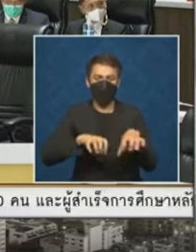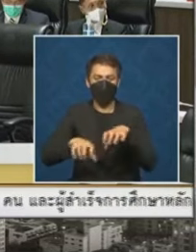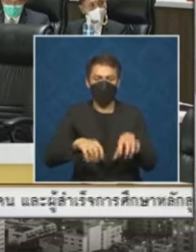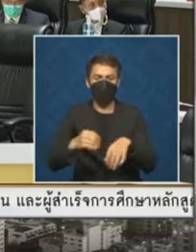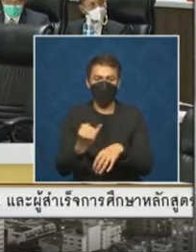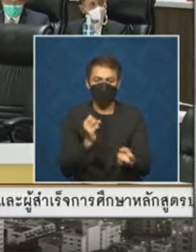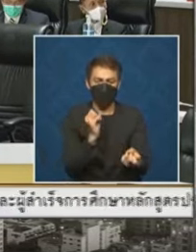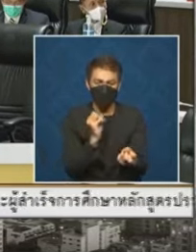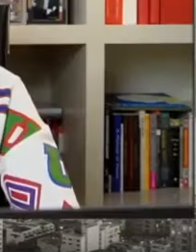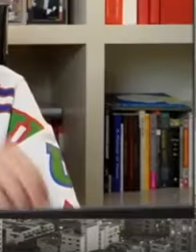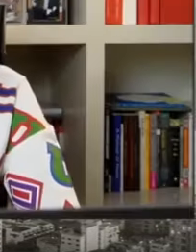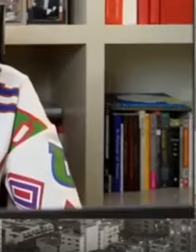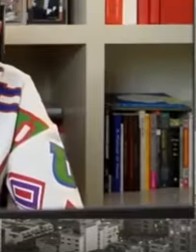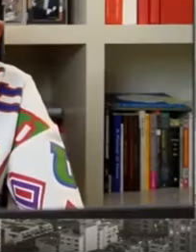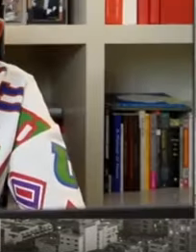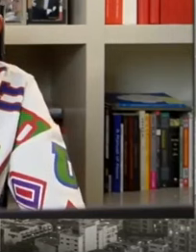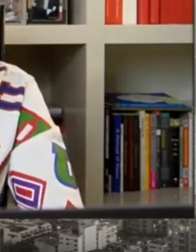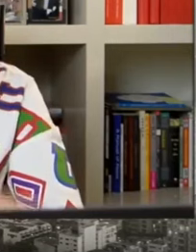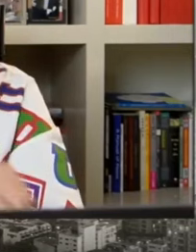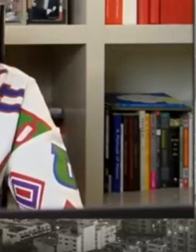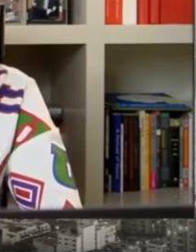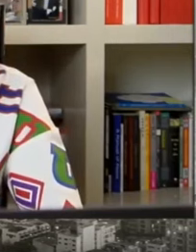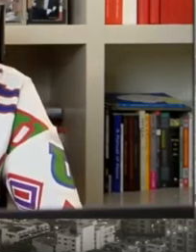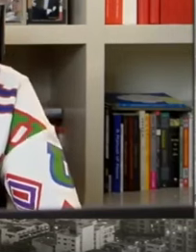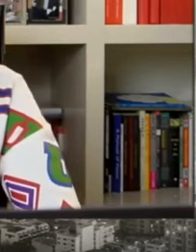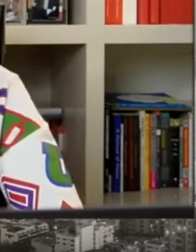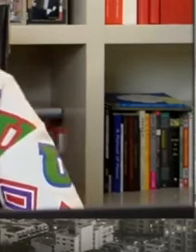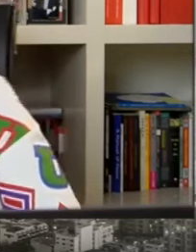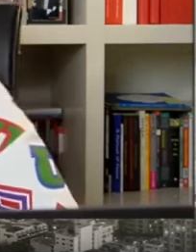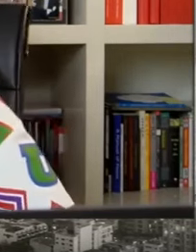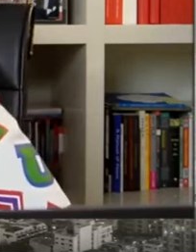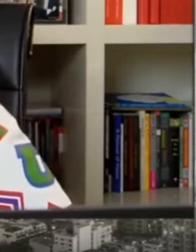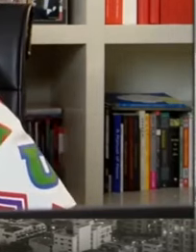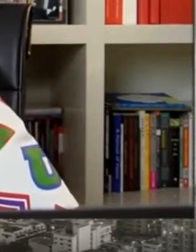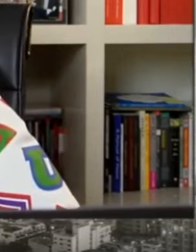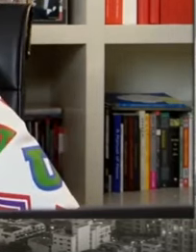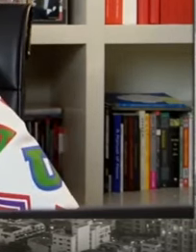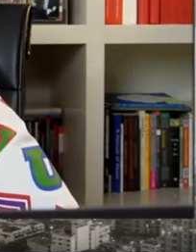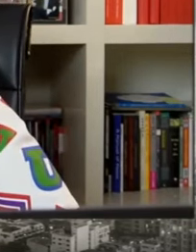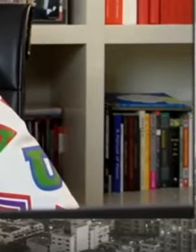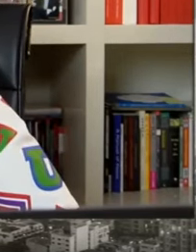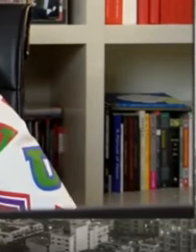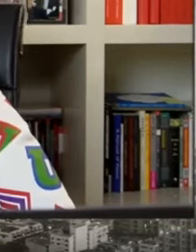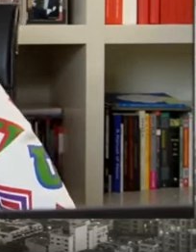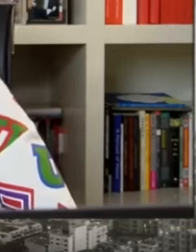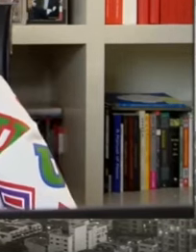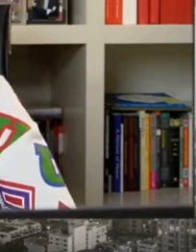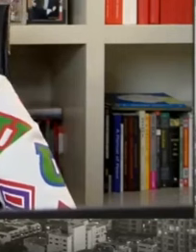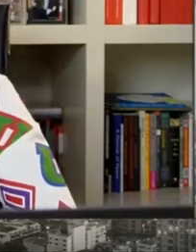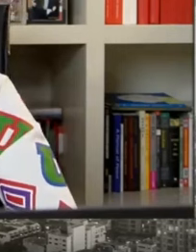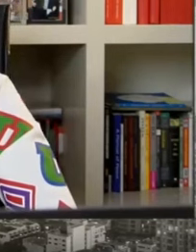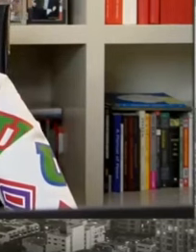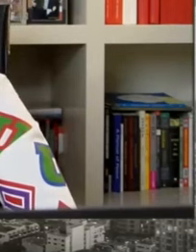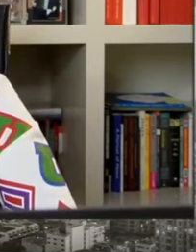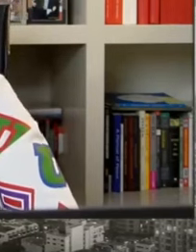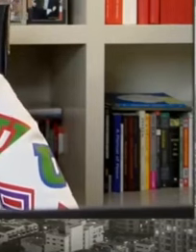ทธ์เป็น หง พญาหงนะมาผู้นำผู้แทนฝ่ายค้านดันไปยกพลเอกประยุทธ์เป็น พระร